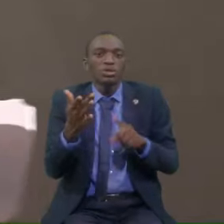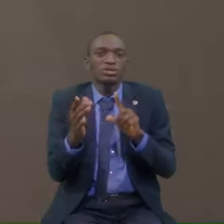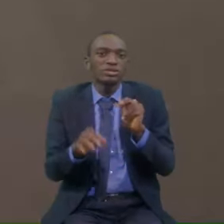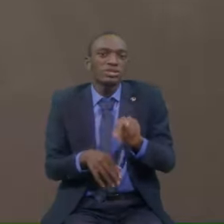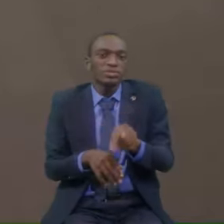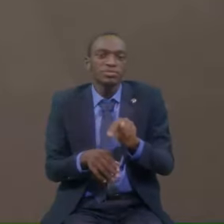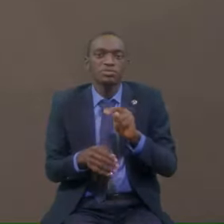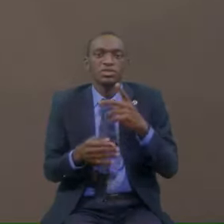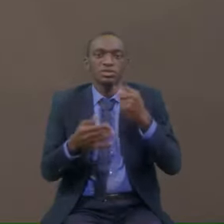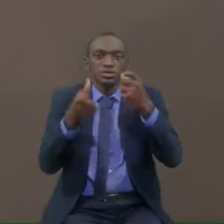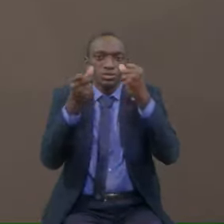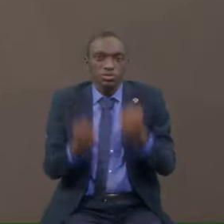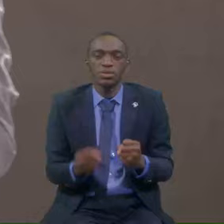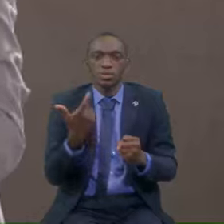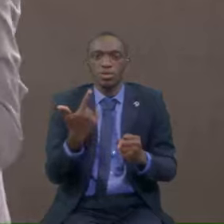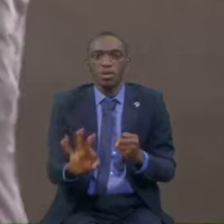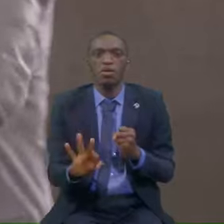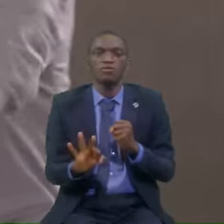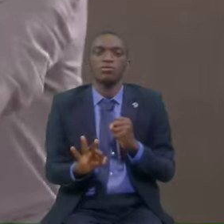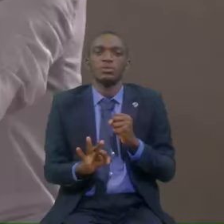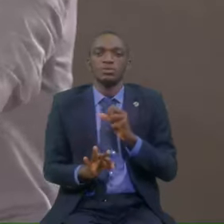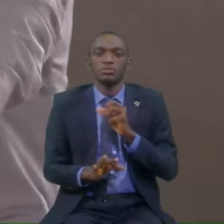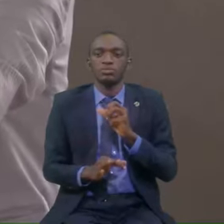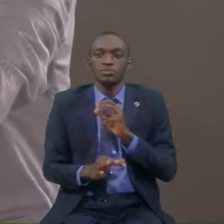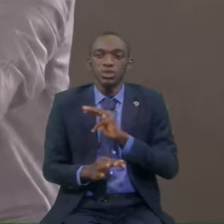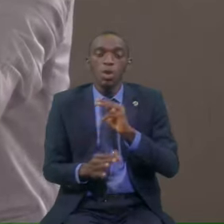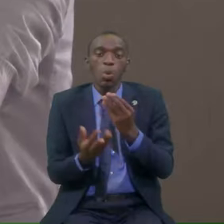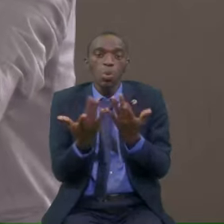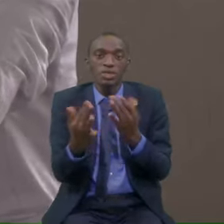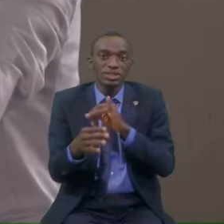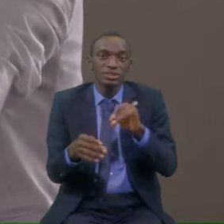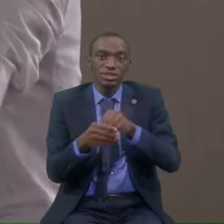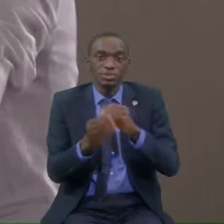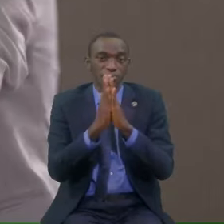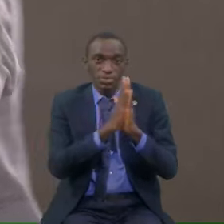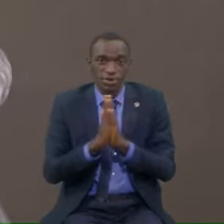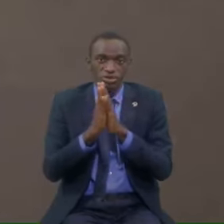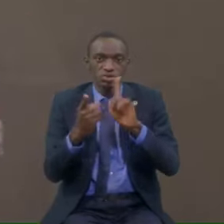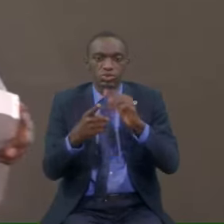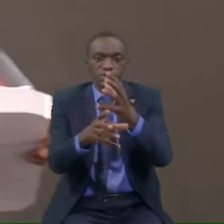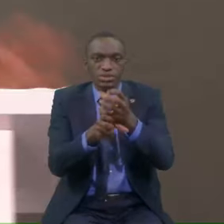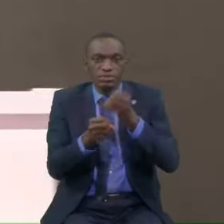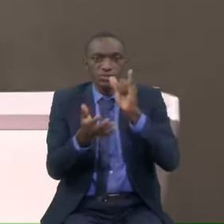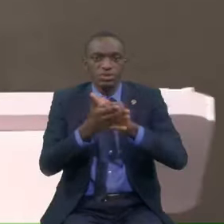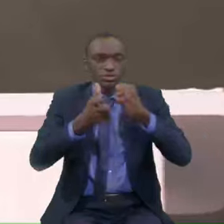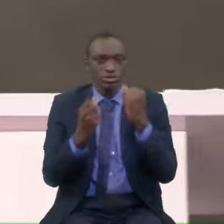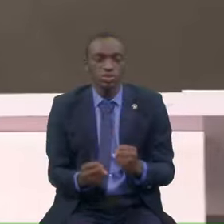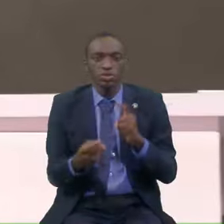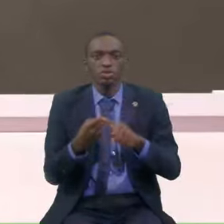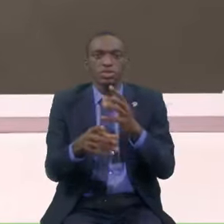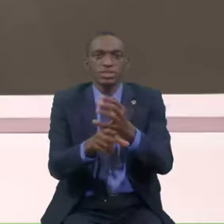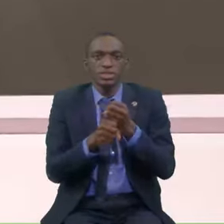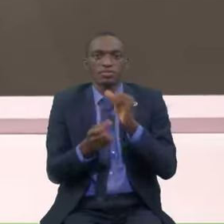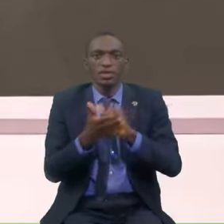en attendant, attendre dans la prière pour recevoir. Premièrement, cette force pour recevoir cette